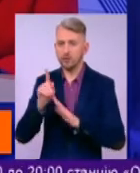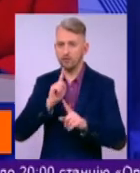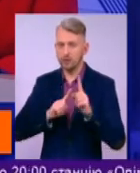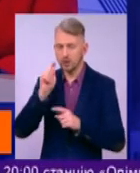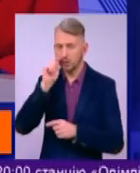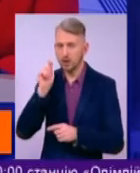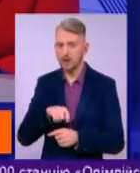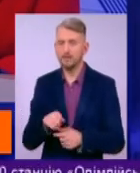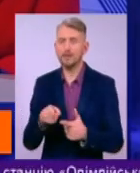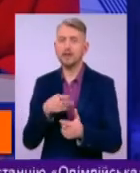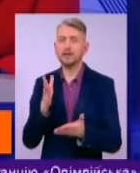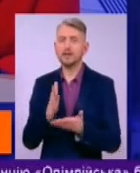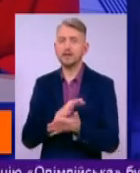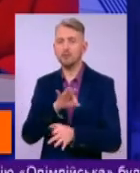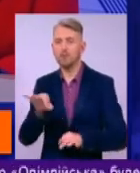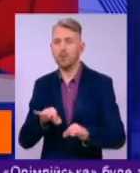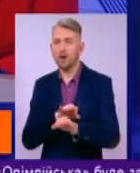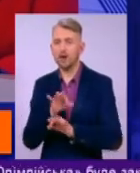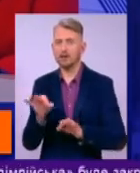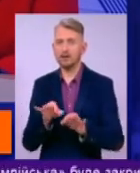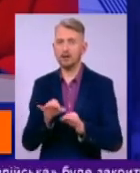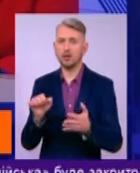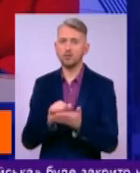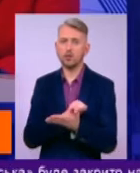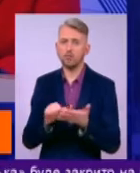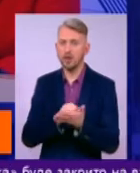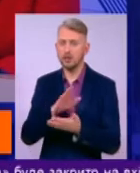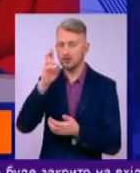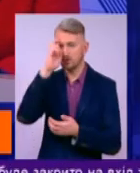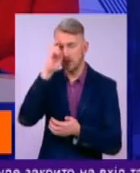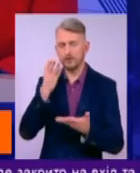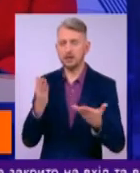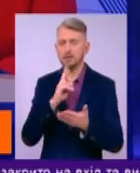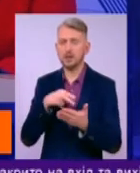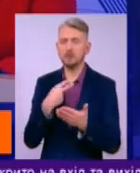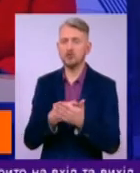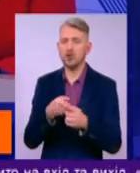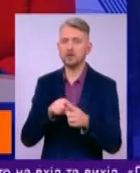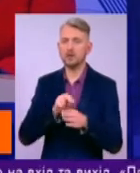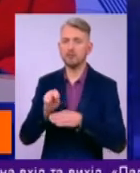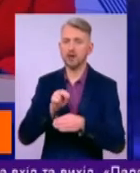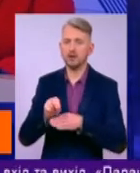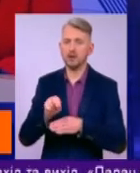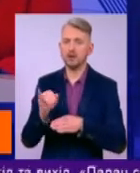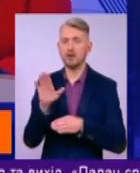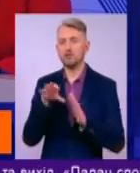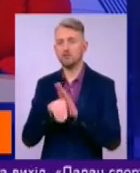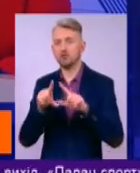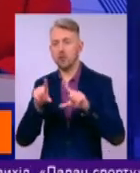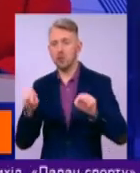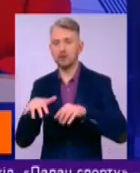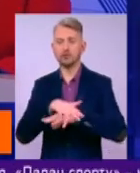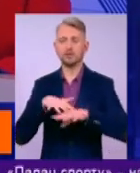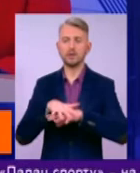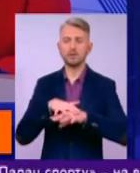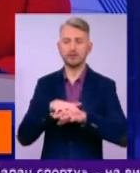України. Чи є проекти, документи в державі, які от передбачають це навчання? і в школах, і в суспільстві, і в